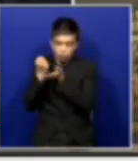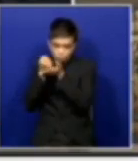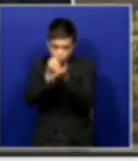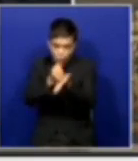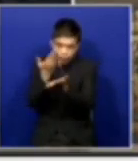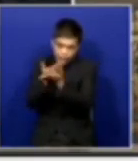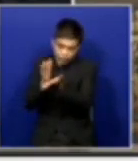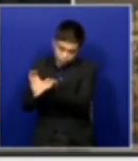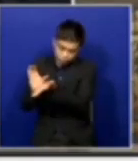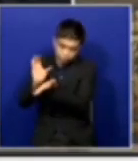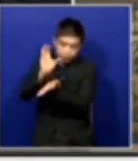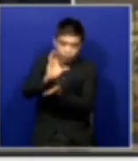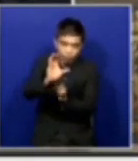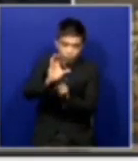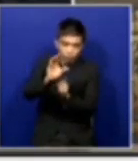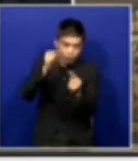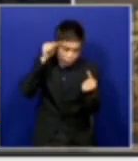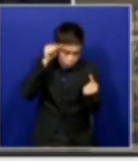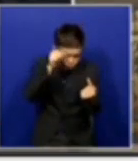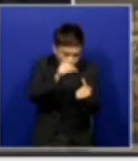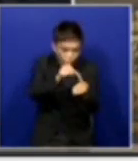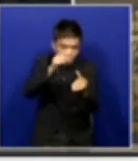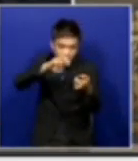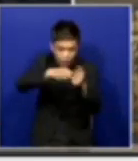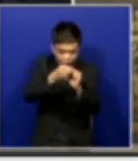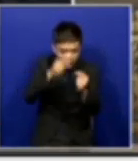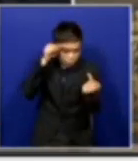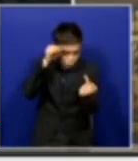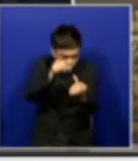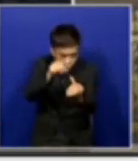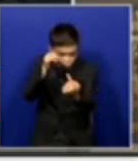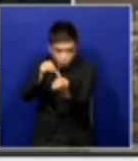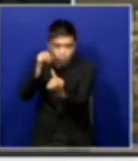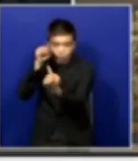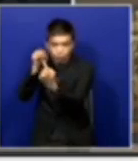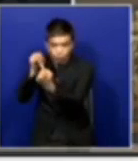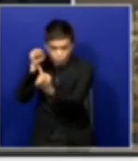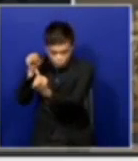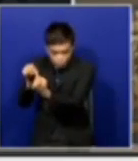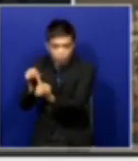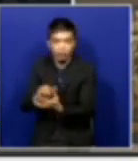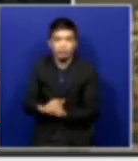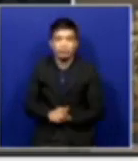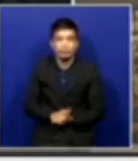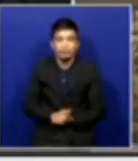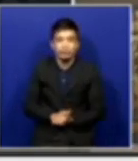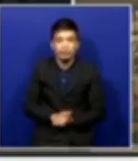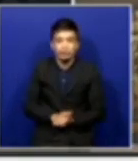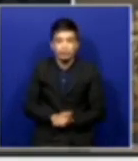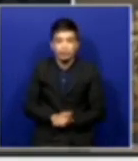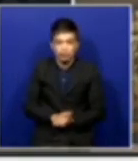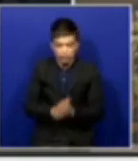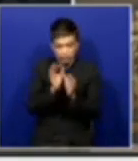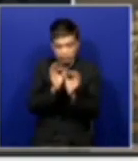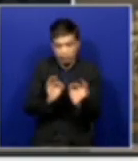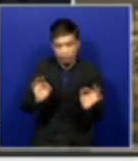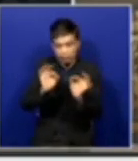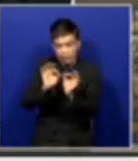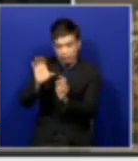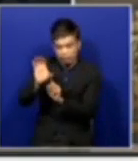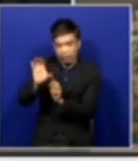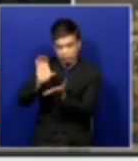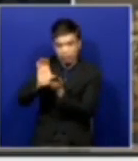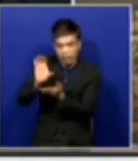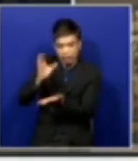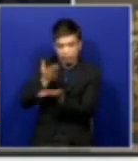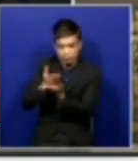ที่ตรงกับปัญหานะครับแล้วยิงให้แม่นนะครับกระสุนเรามีจำกัดนะครับแล้วการ